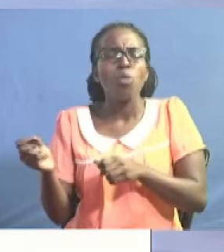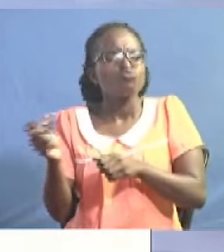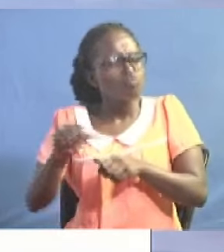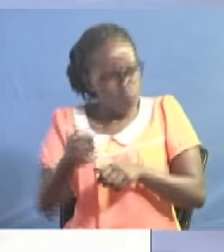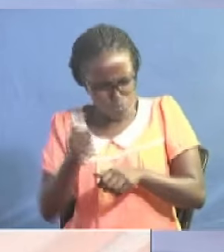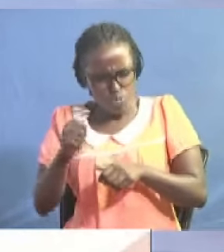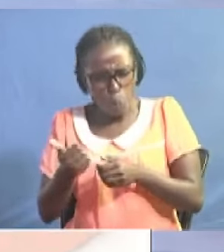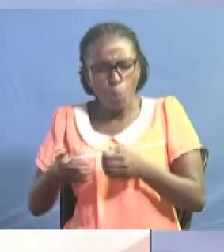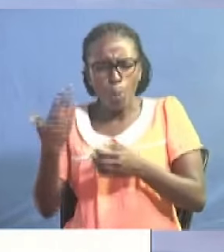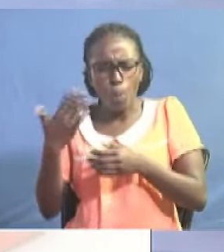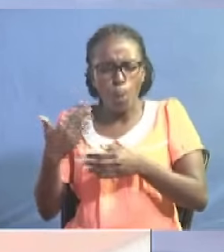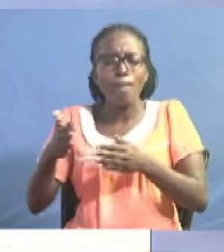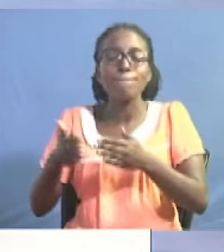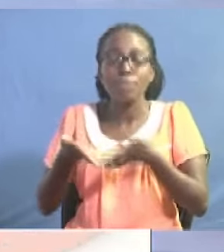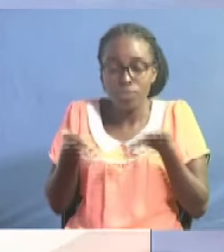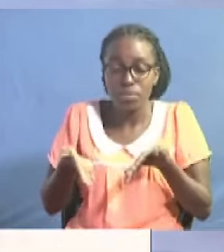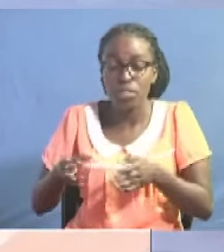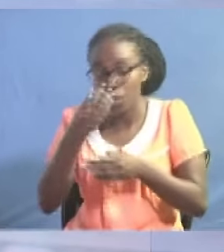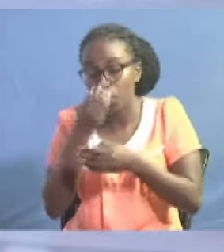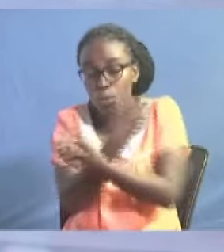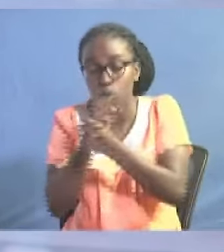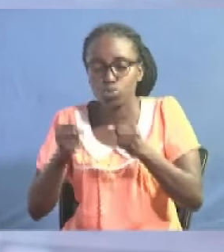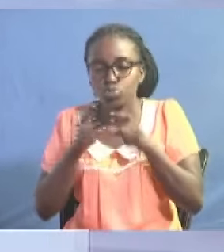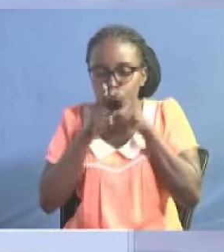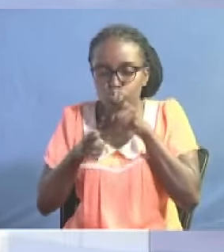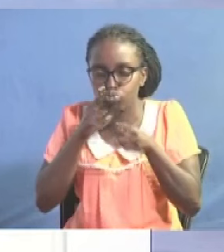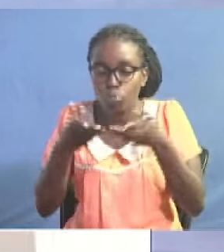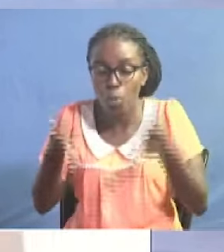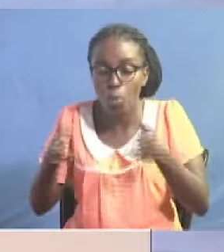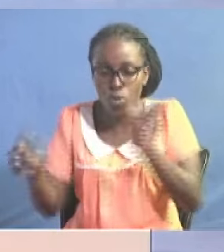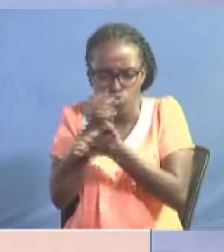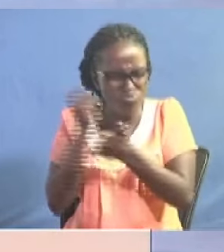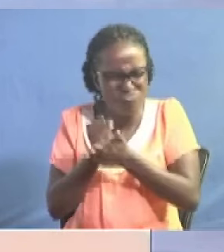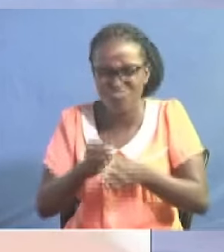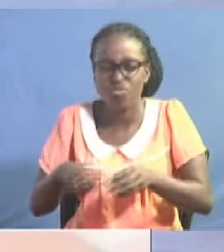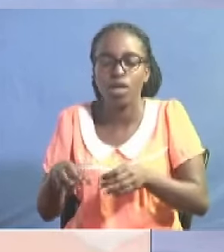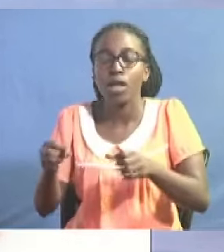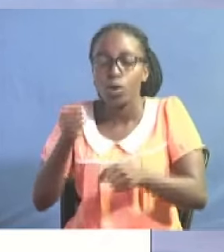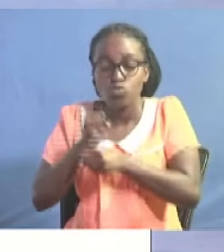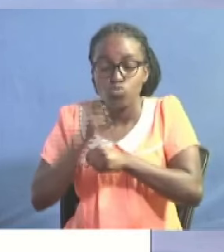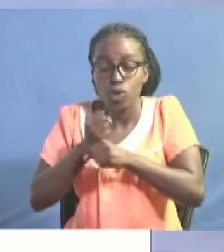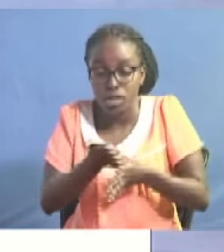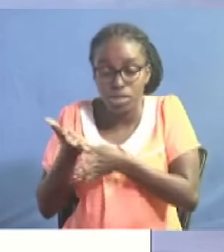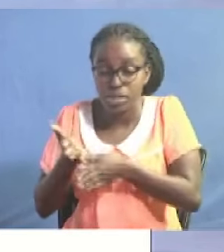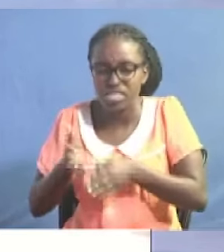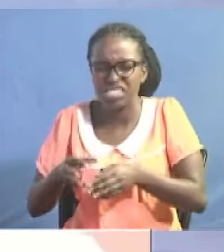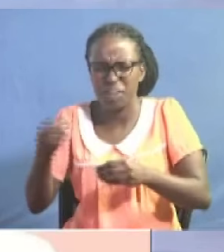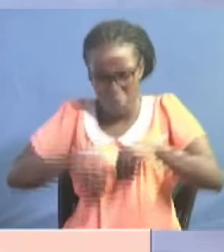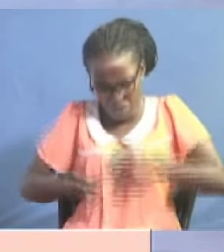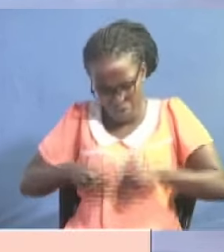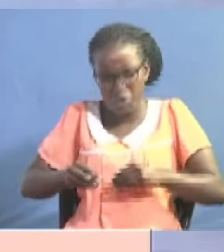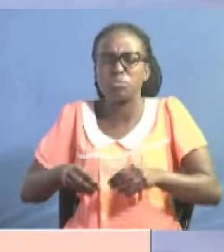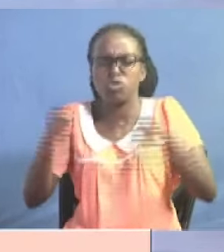baada ya Rais William Ruto kupiga marufuku ushiriki wa wafanyakazi wa umma katika michango ya makanisa leo